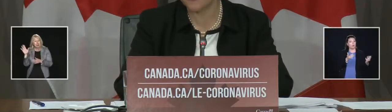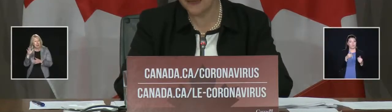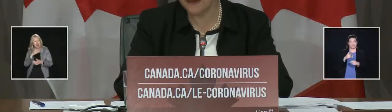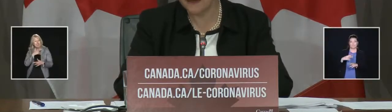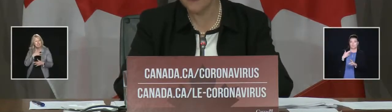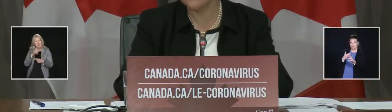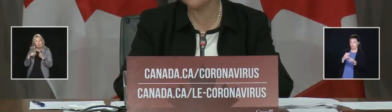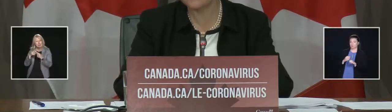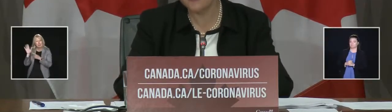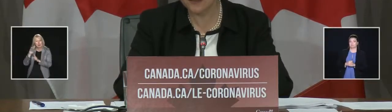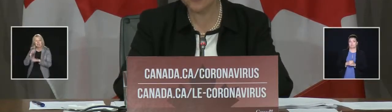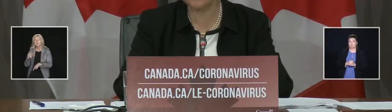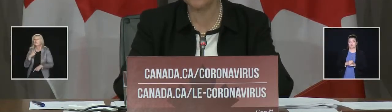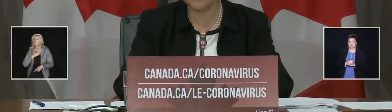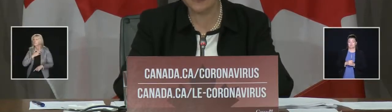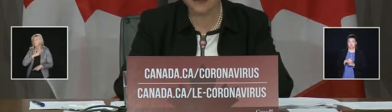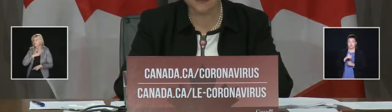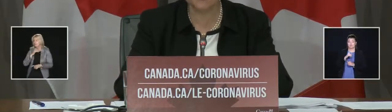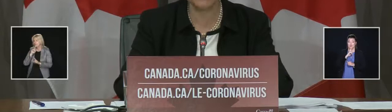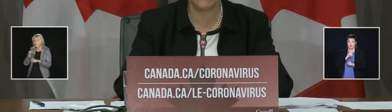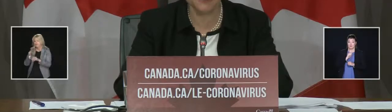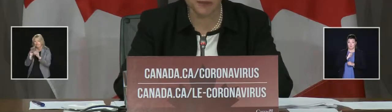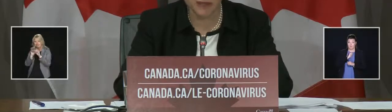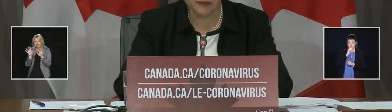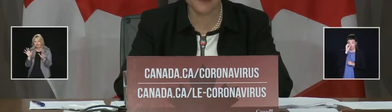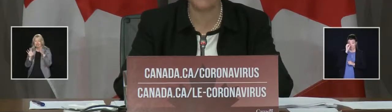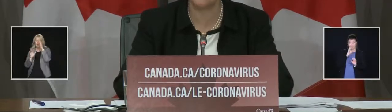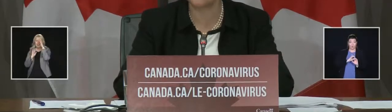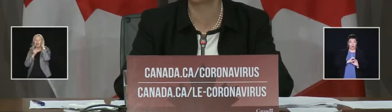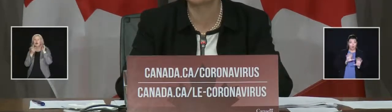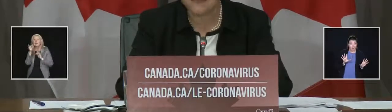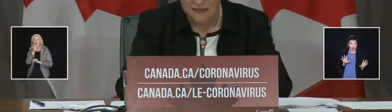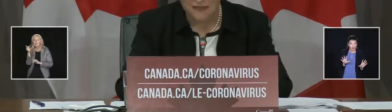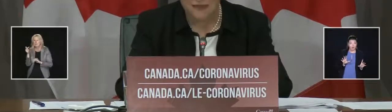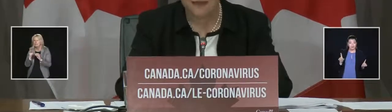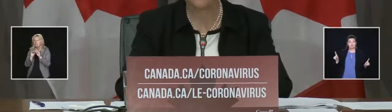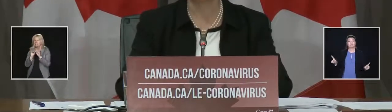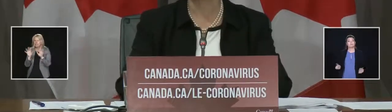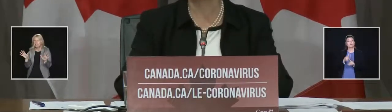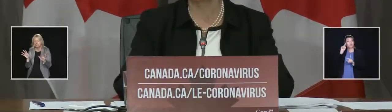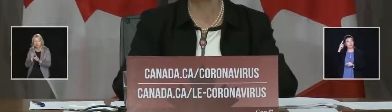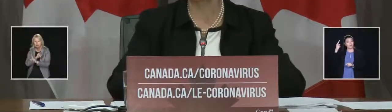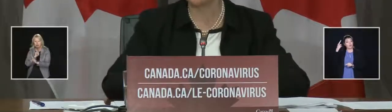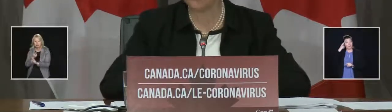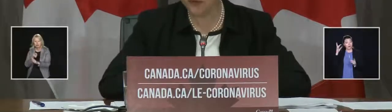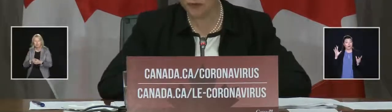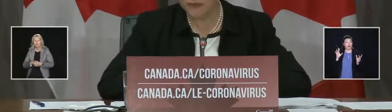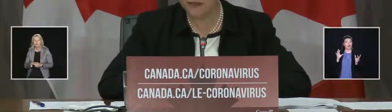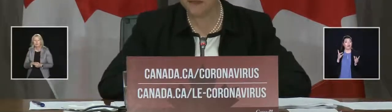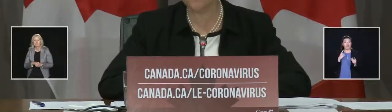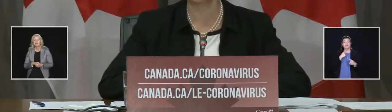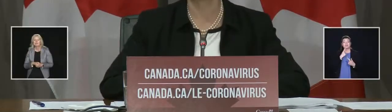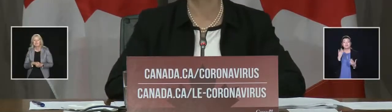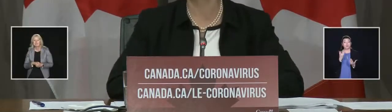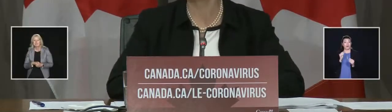très claire. C'est que le racisme systématique existe.